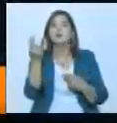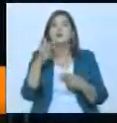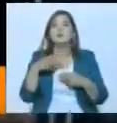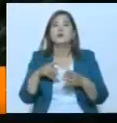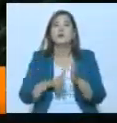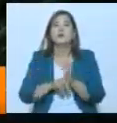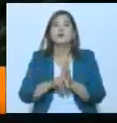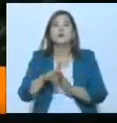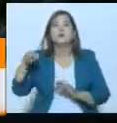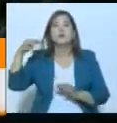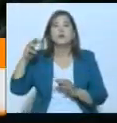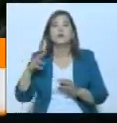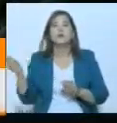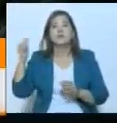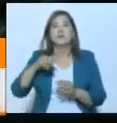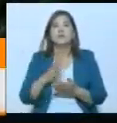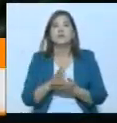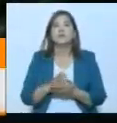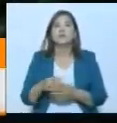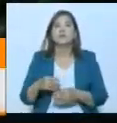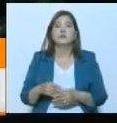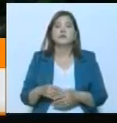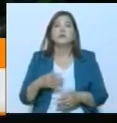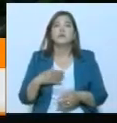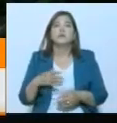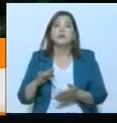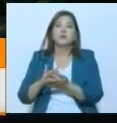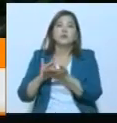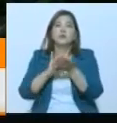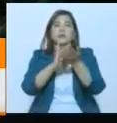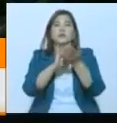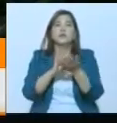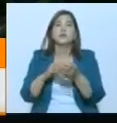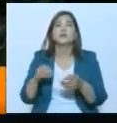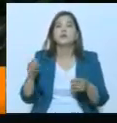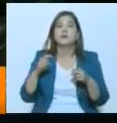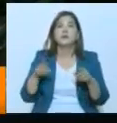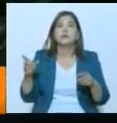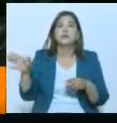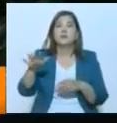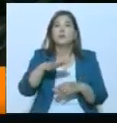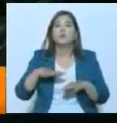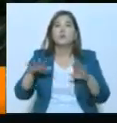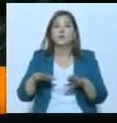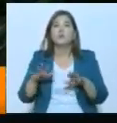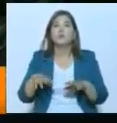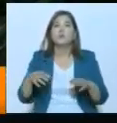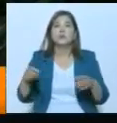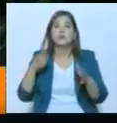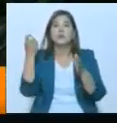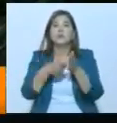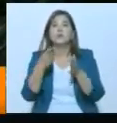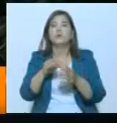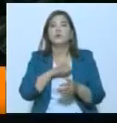бар. Я являюсь турагентом. Мен туристик агентпін. Біз сіздің өңірді зерттеп, өз еліміздегі туристерге сататын